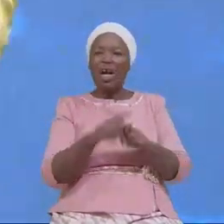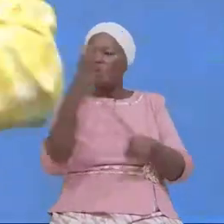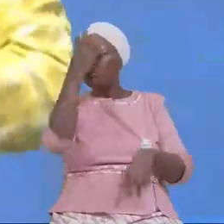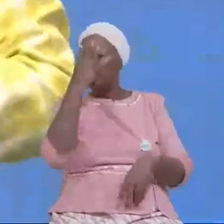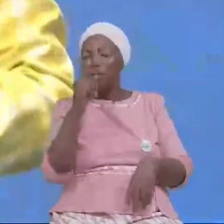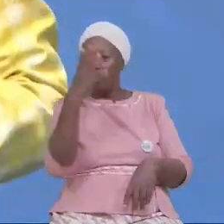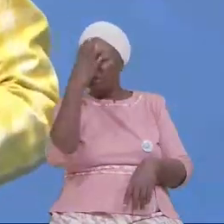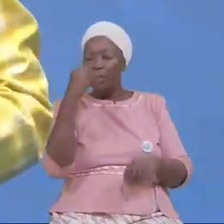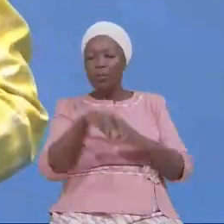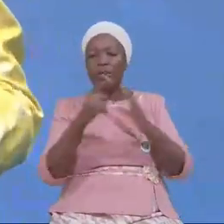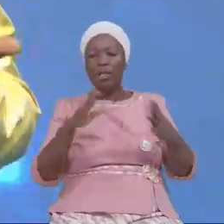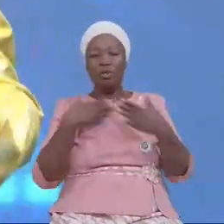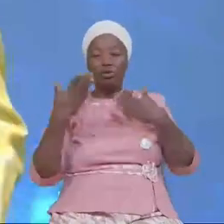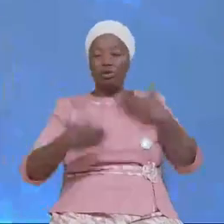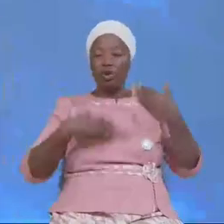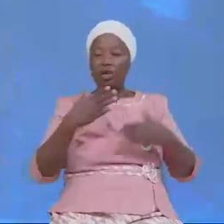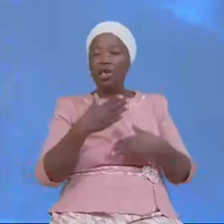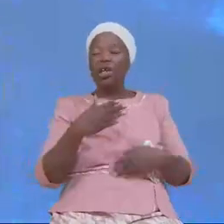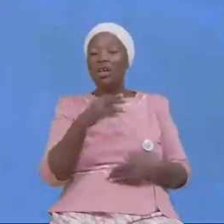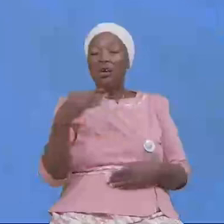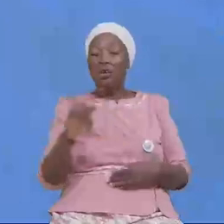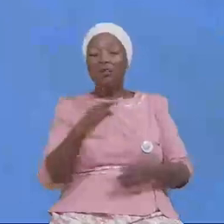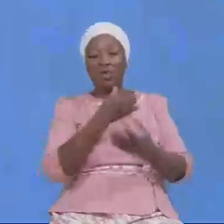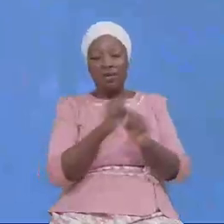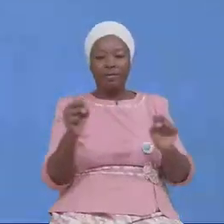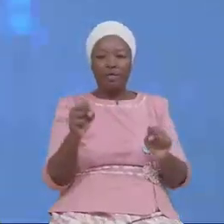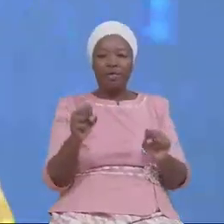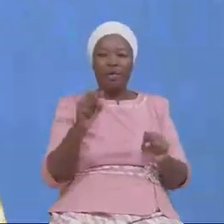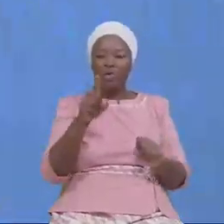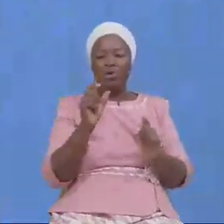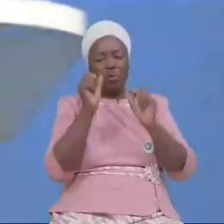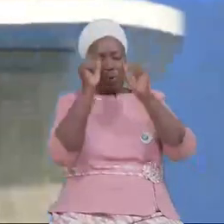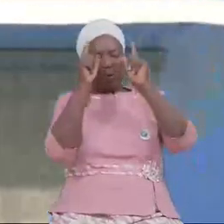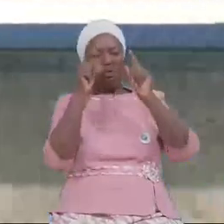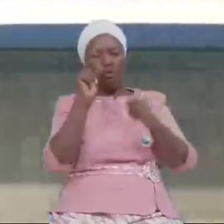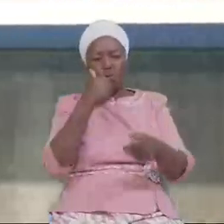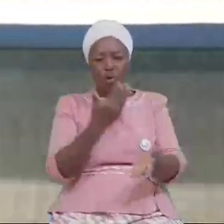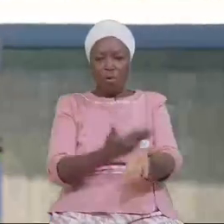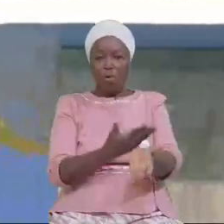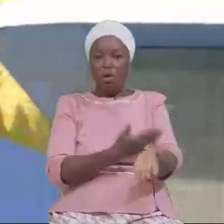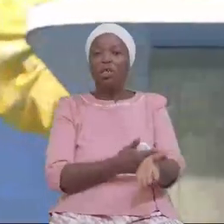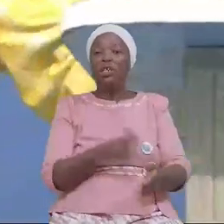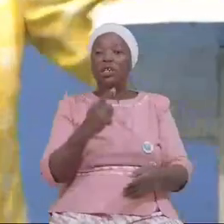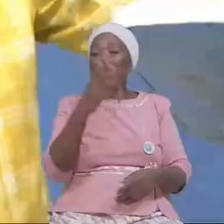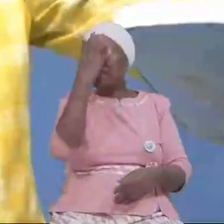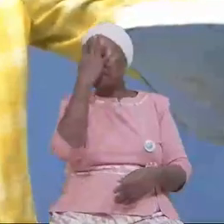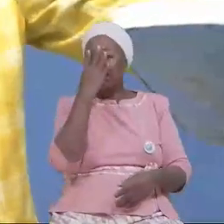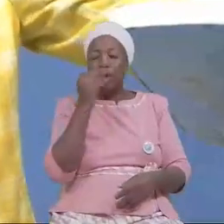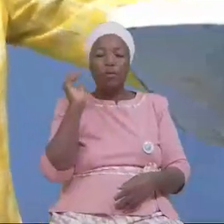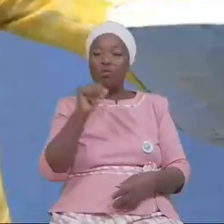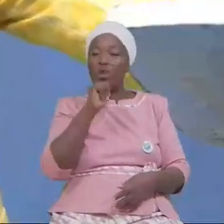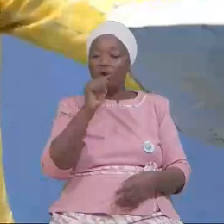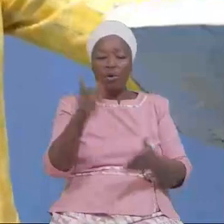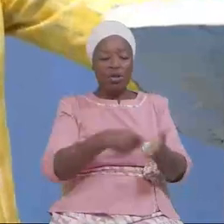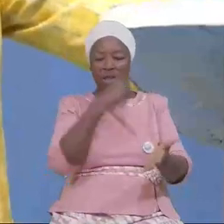avec la joie et le bonheur du salut. Vous allez vous réveiller demain matin et le sommeil ne va